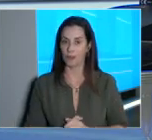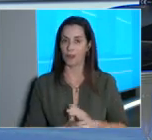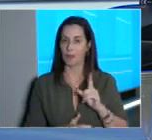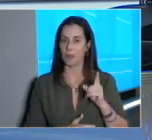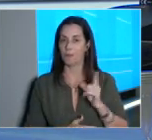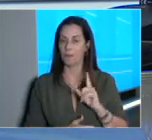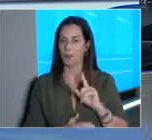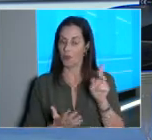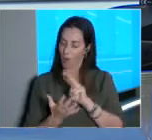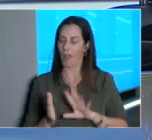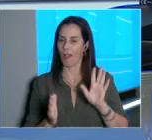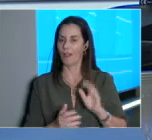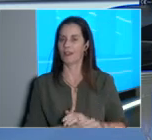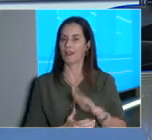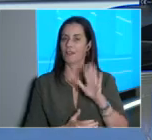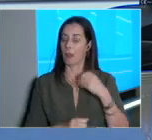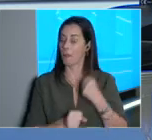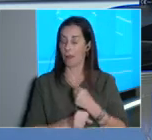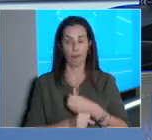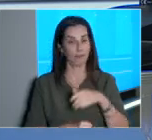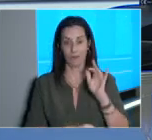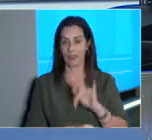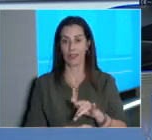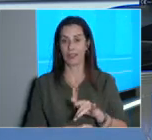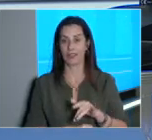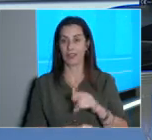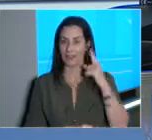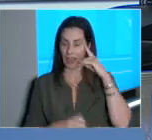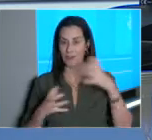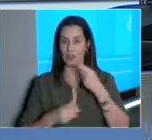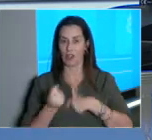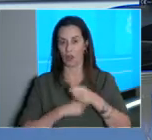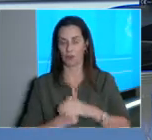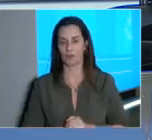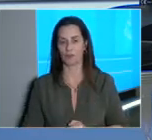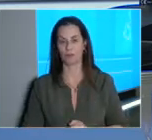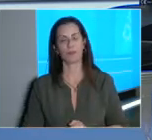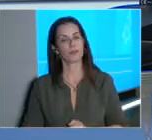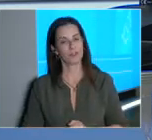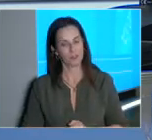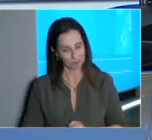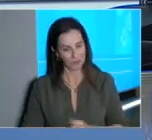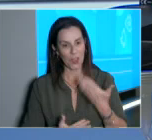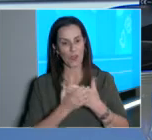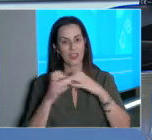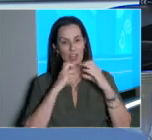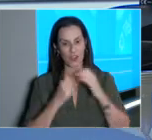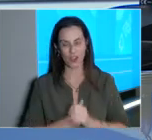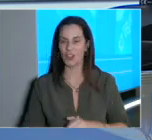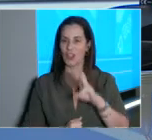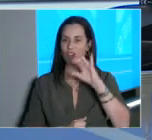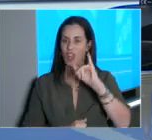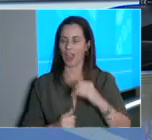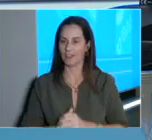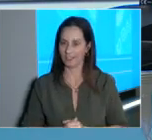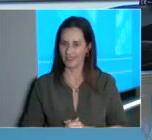מישהו קרא על המהלך. וגם הזה. פעל לחלוטין בניגוד לעמדת המפלגה נכון, הכלכליות. נכון. אסתי אפלבאום, יועצת תקשורת, שי